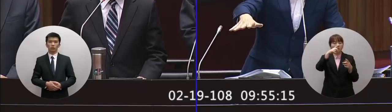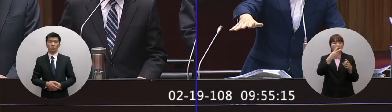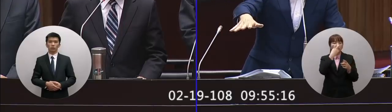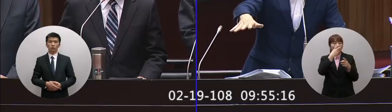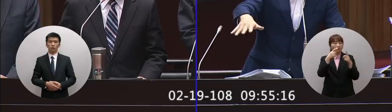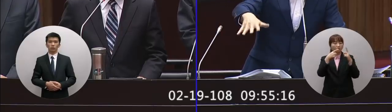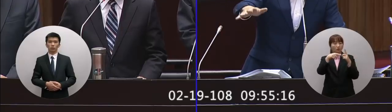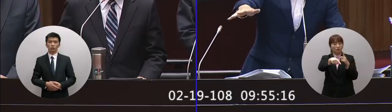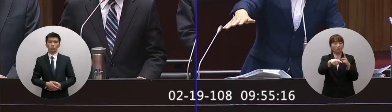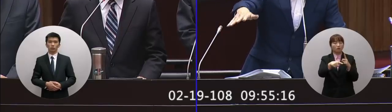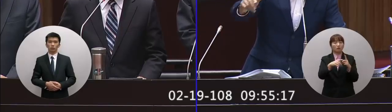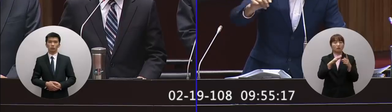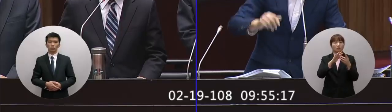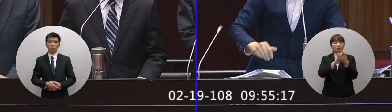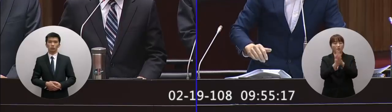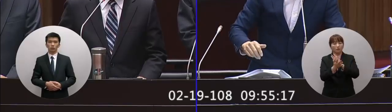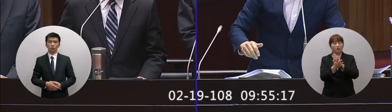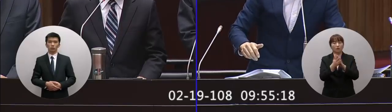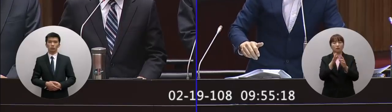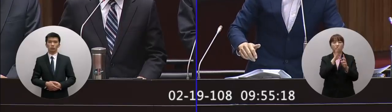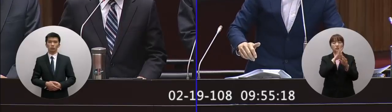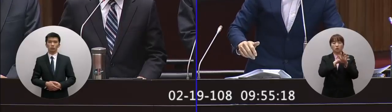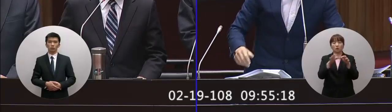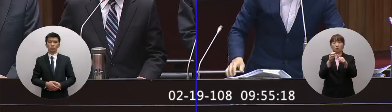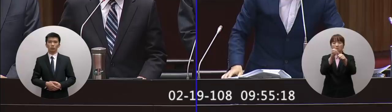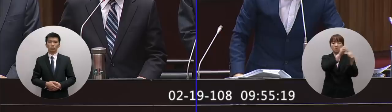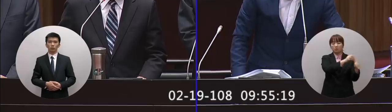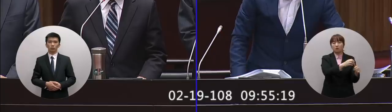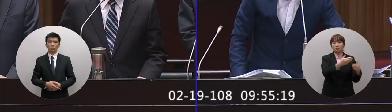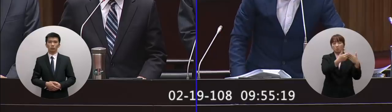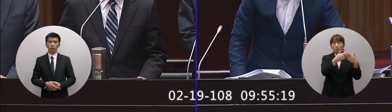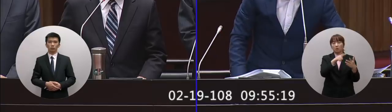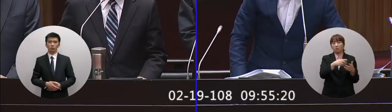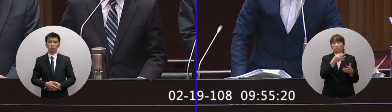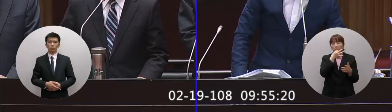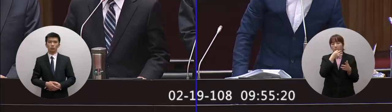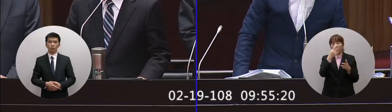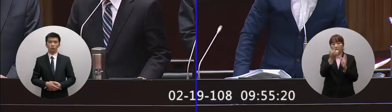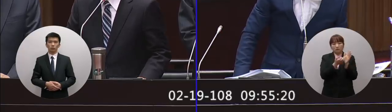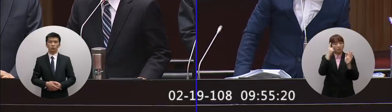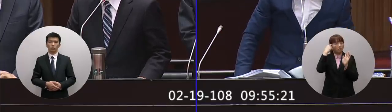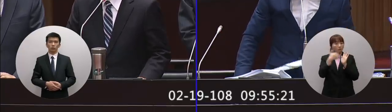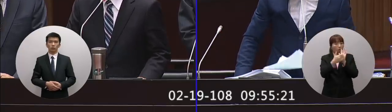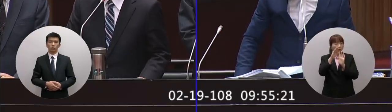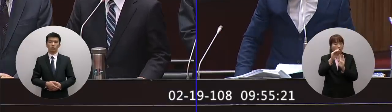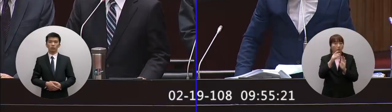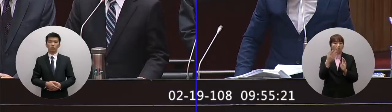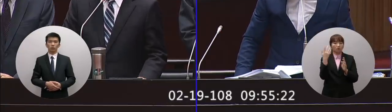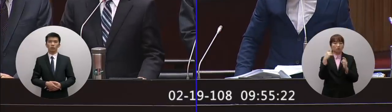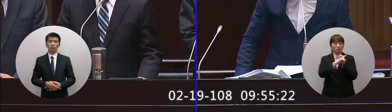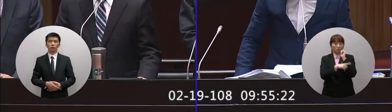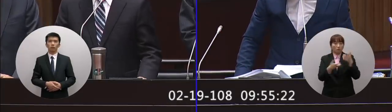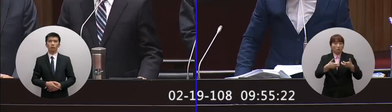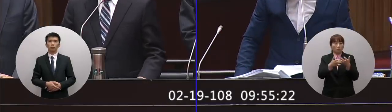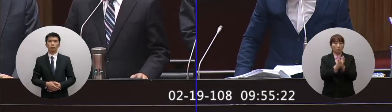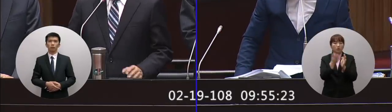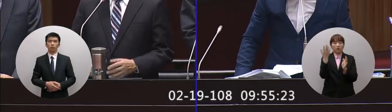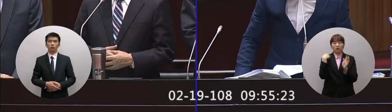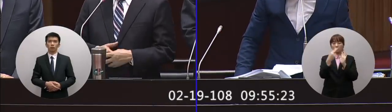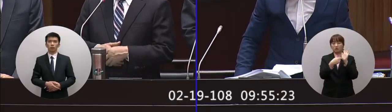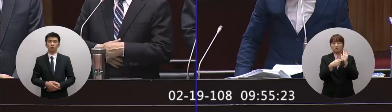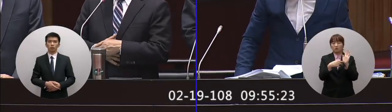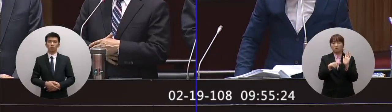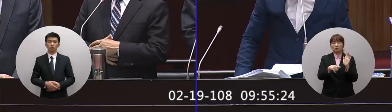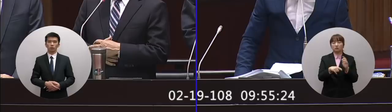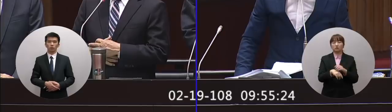港，很可能他就会被引渡。好，这个法务部有考量到吗？还是法务部当时的说法，我们